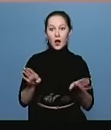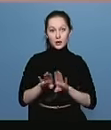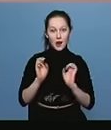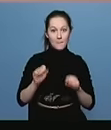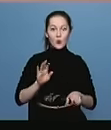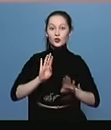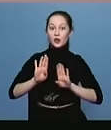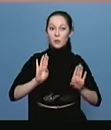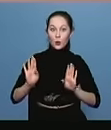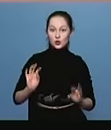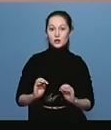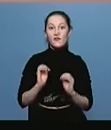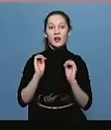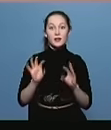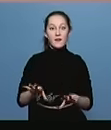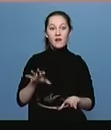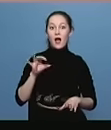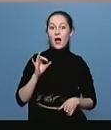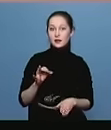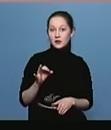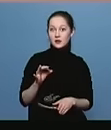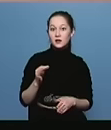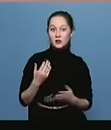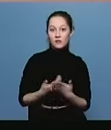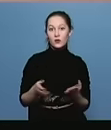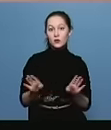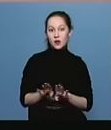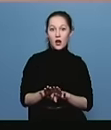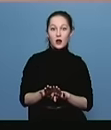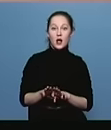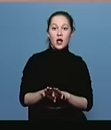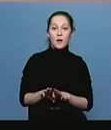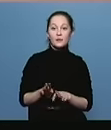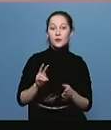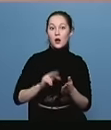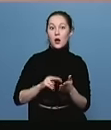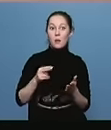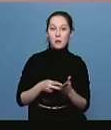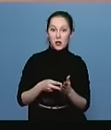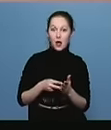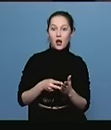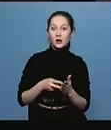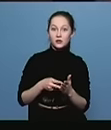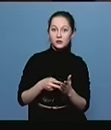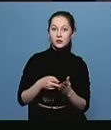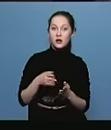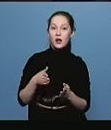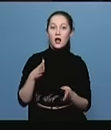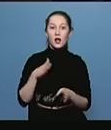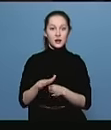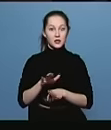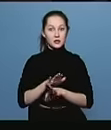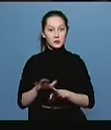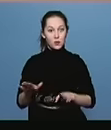имущество отдавать и при всем при этом не формировать план дохода от использования